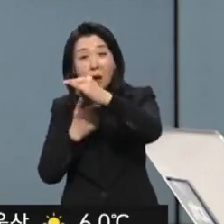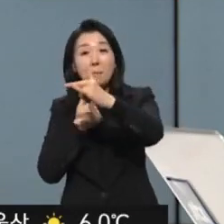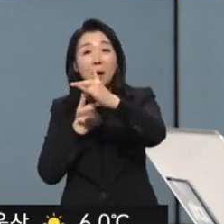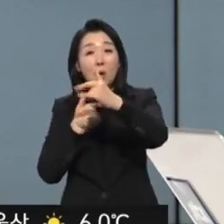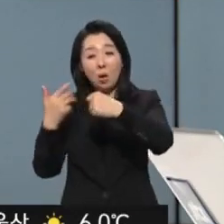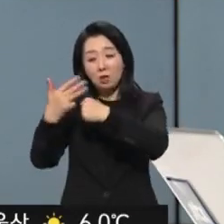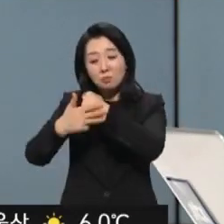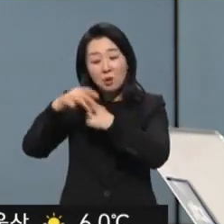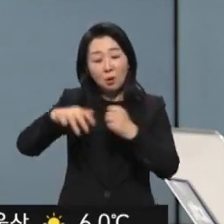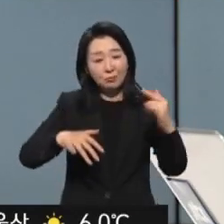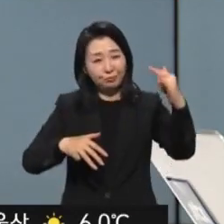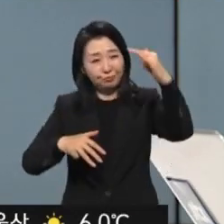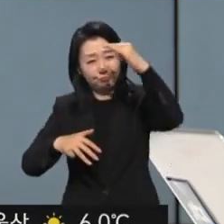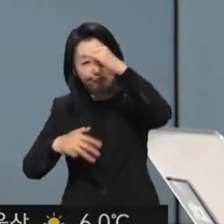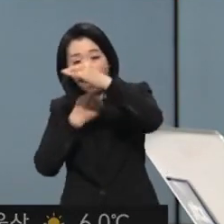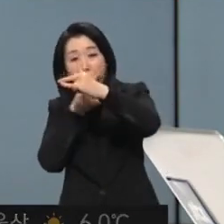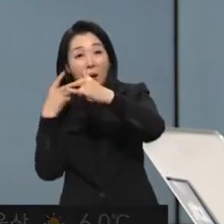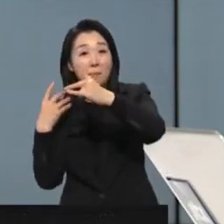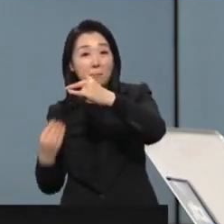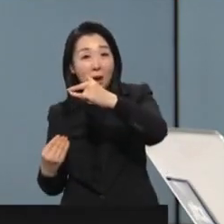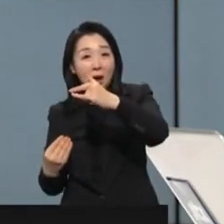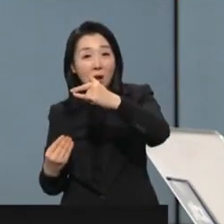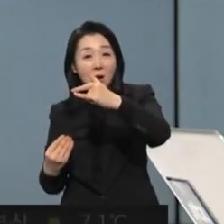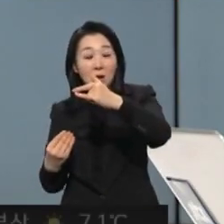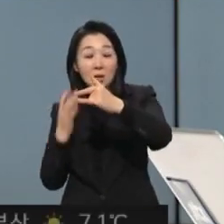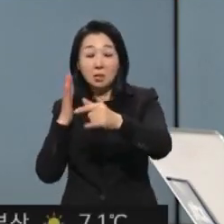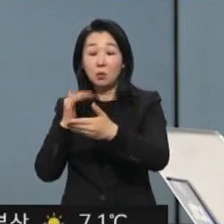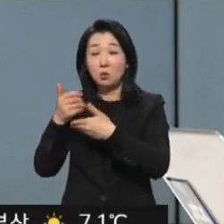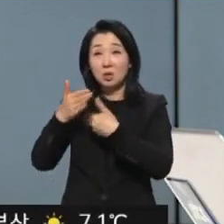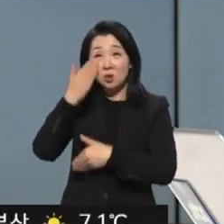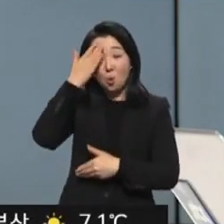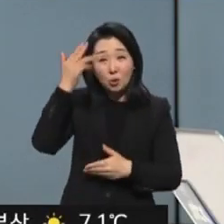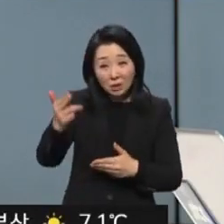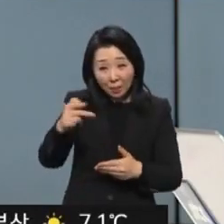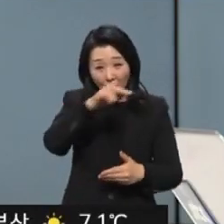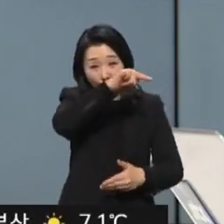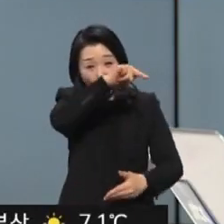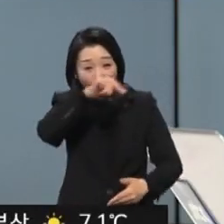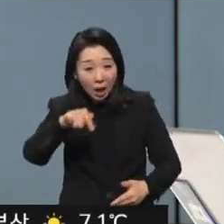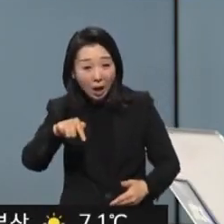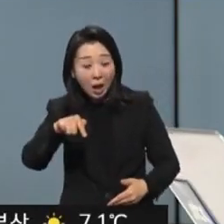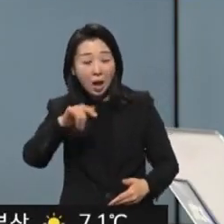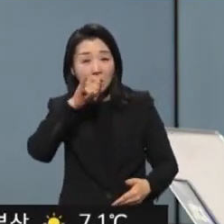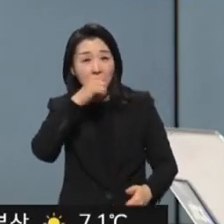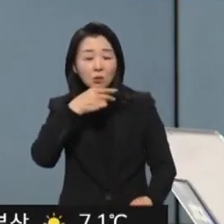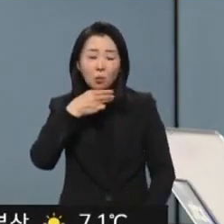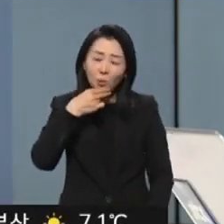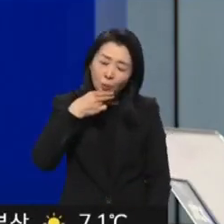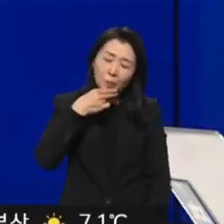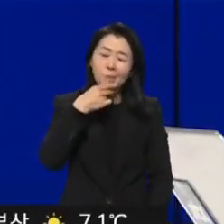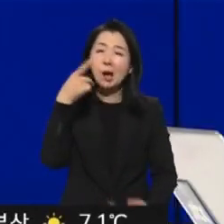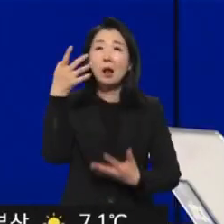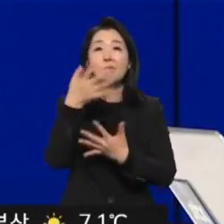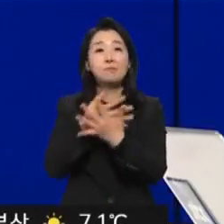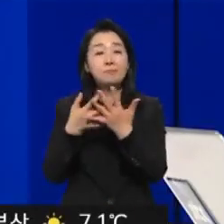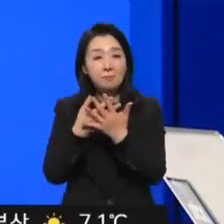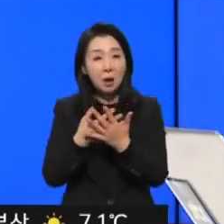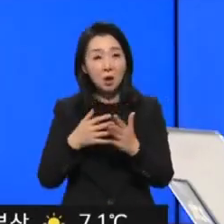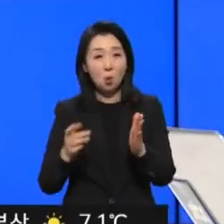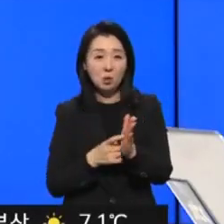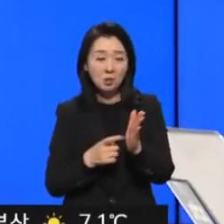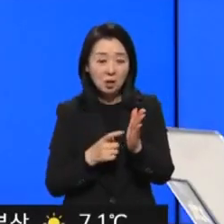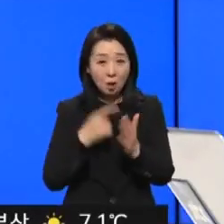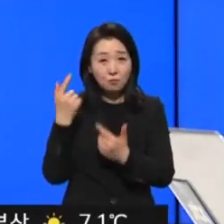은평 쪽까지는 온 사실이 확인이 됐는데 대통령실이 있는 용산까지 간 거 아니냐는 그런 보도가 좀 많이 나왔고 오늘 긴급